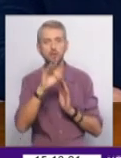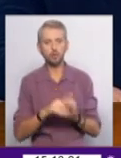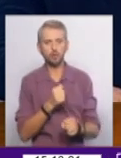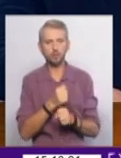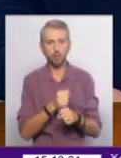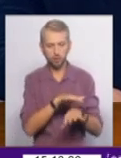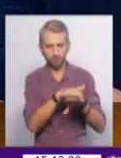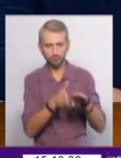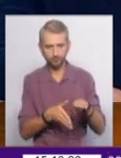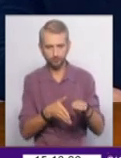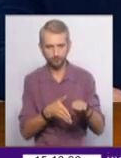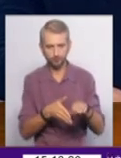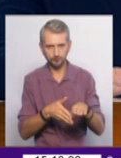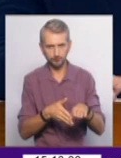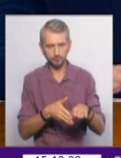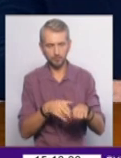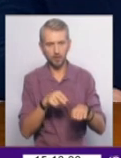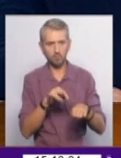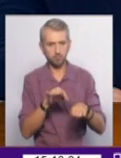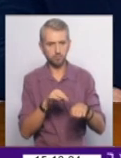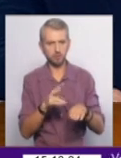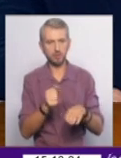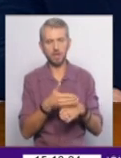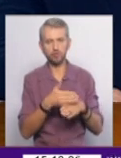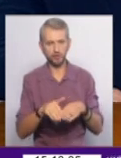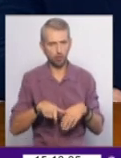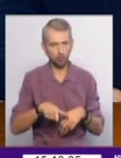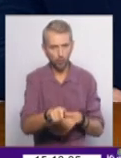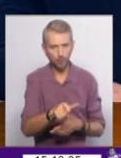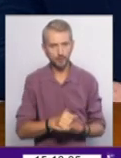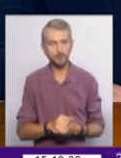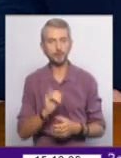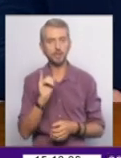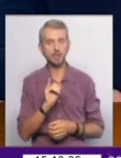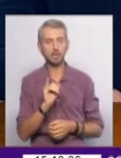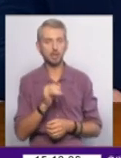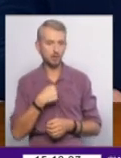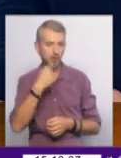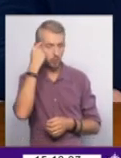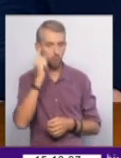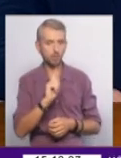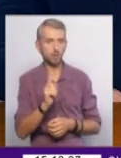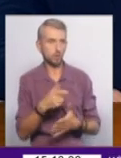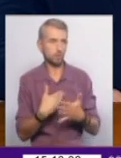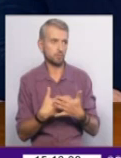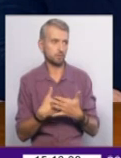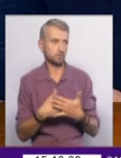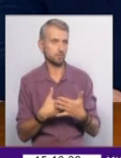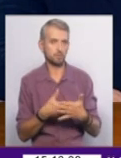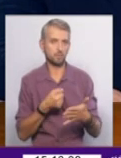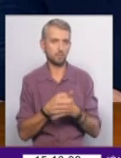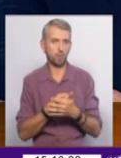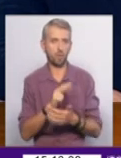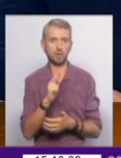камінь вже повністю на частині дороги. І я думаю, що десь орієнтовно до